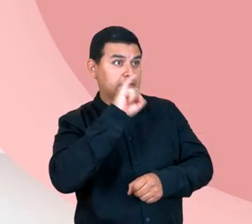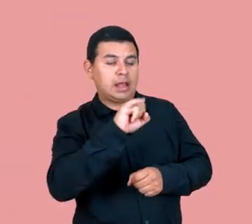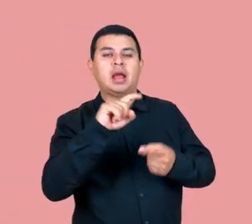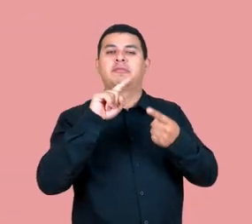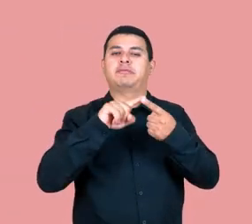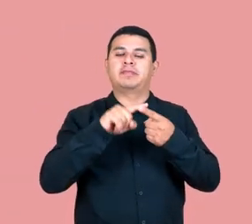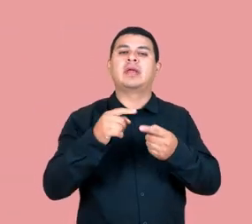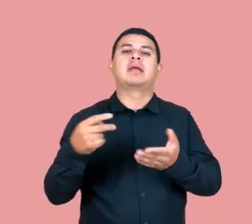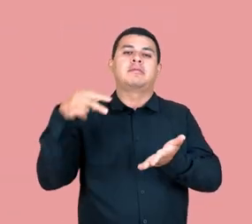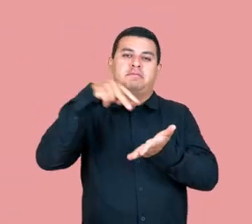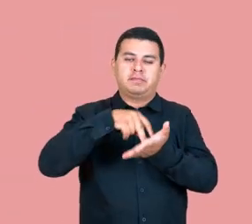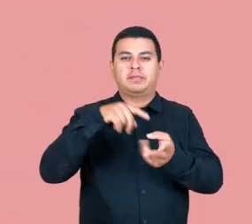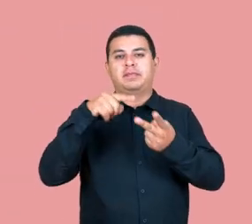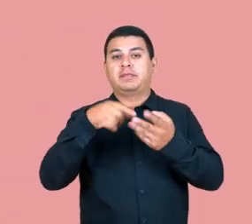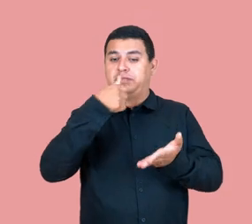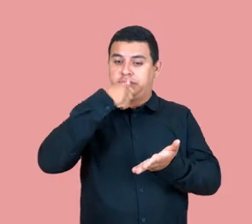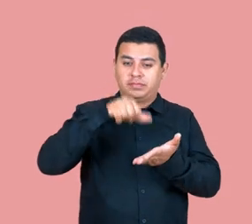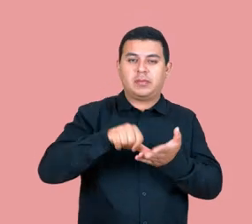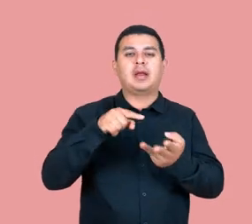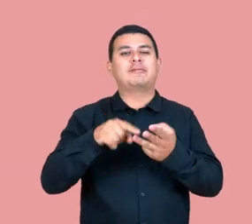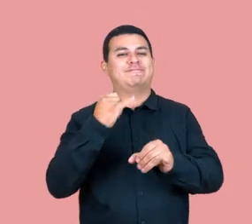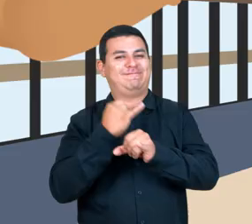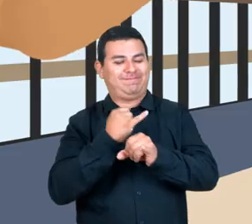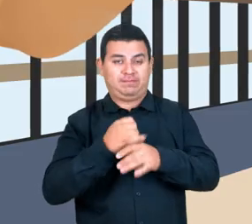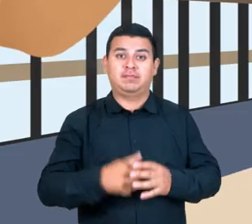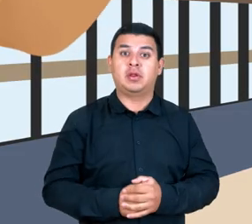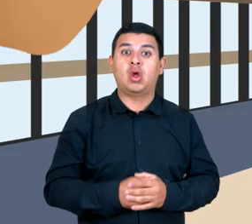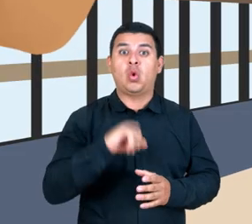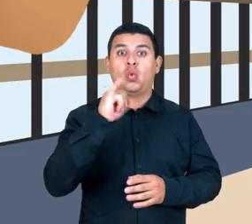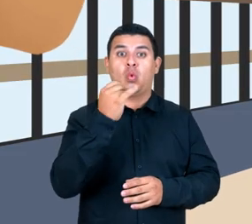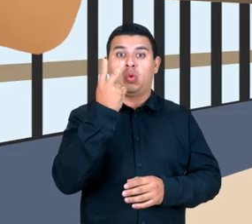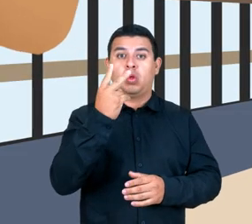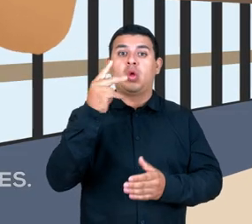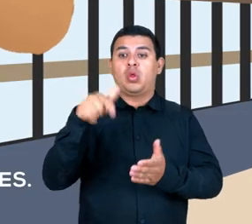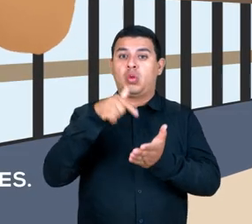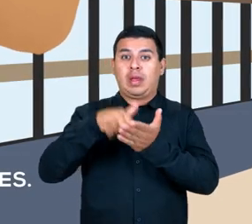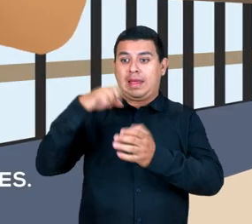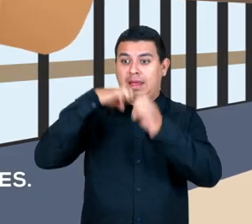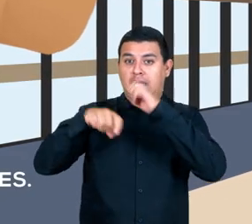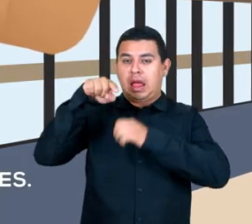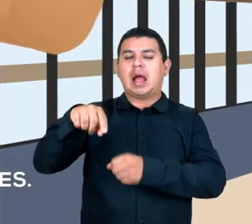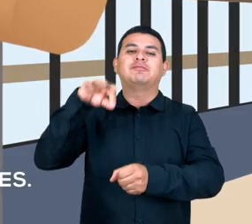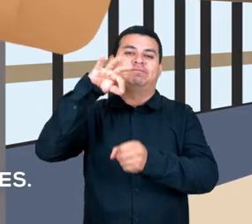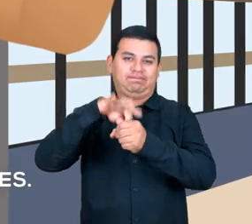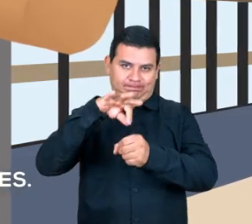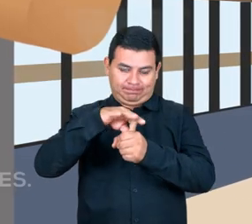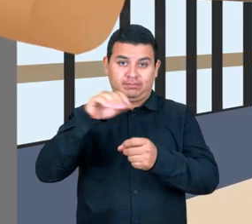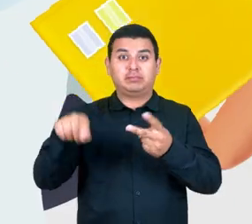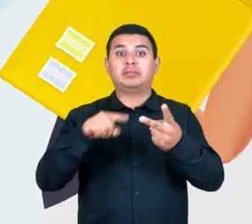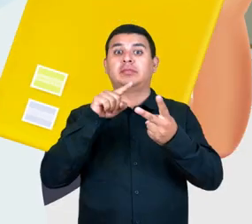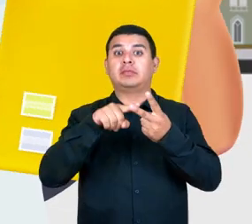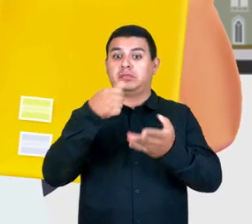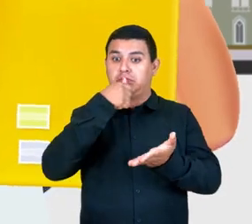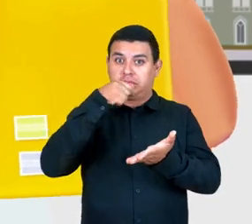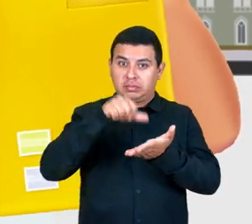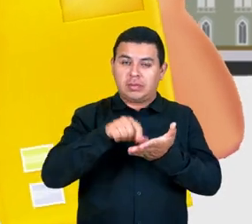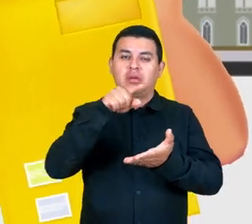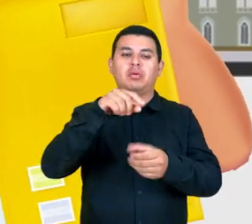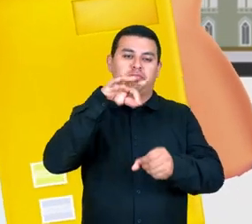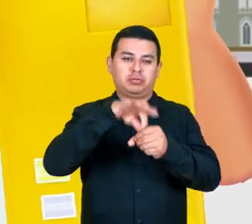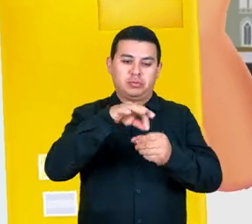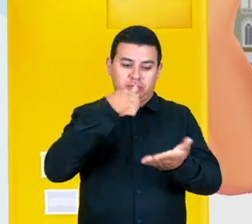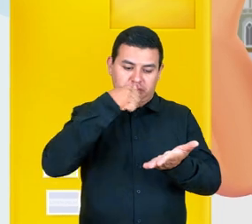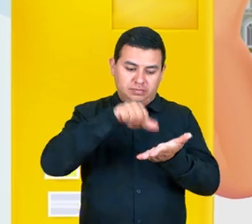vamos a votar por el internet. El mes de junio es el mes de junio. Y vamos a votar